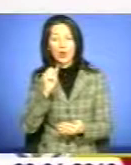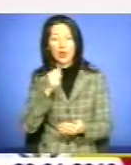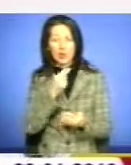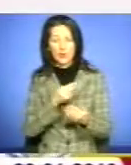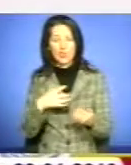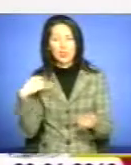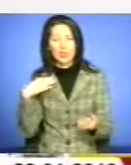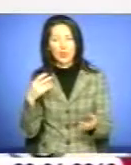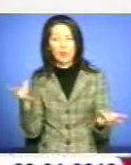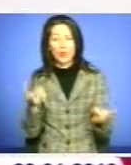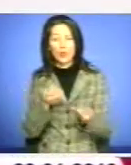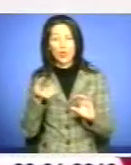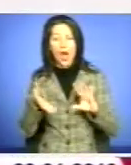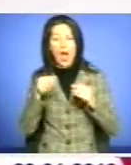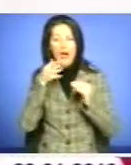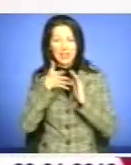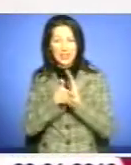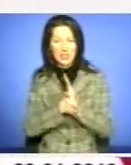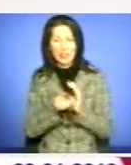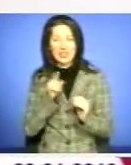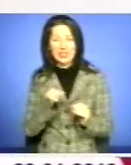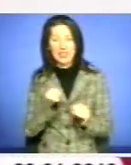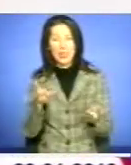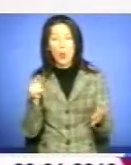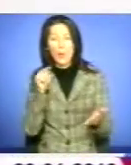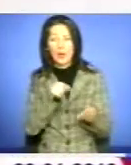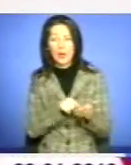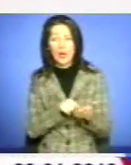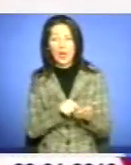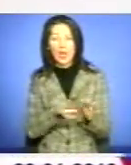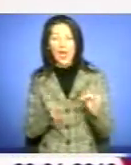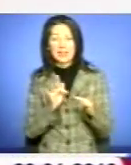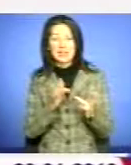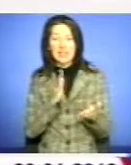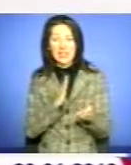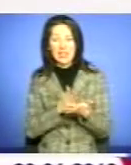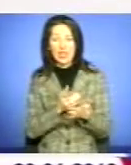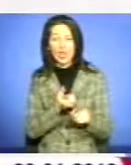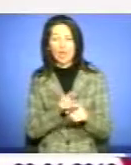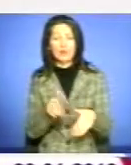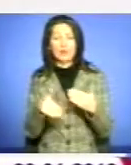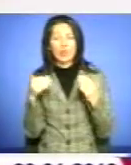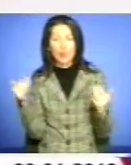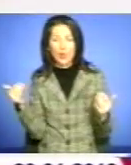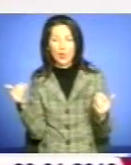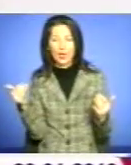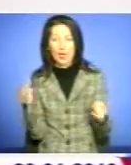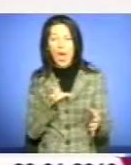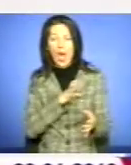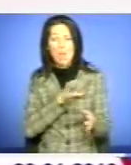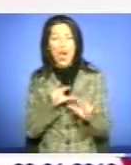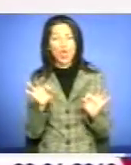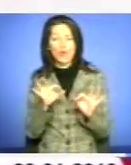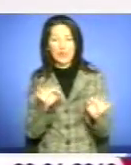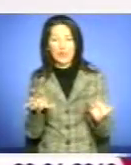Потрібно аналізувати те, що потрапляє. Тобто інтернет є, він дуже широкий, дуже багато